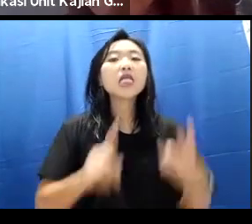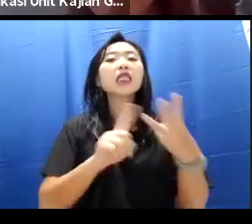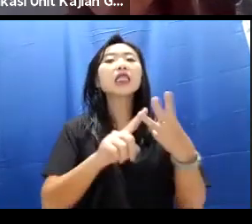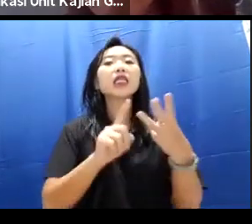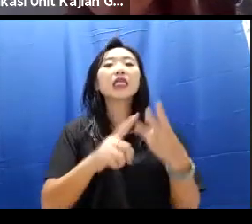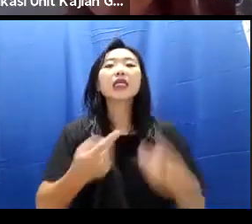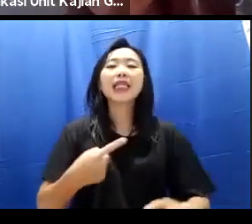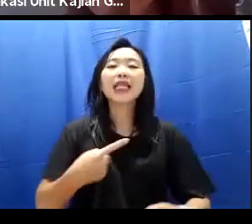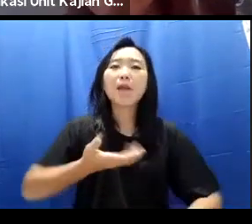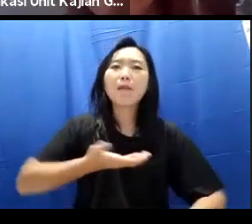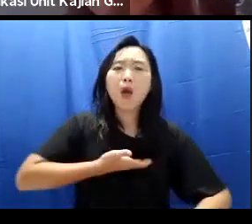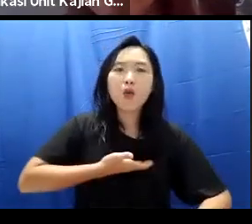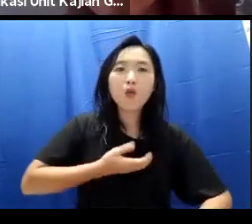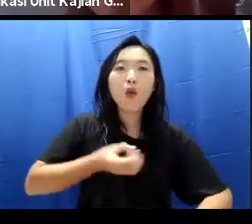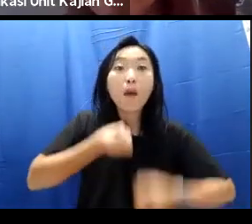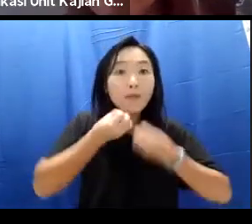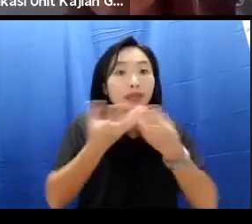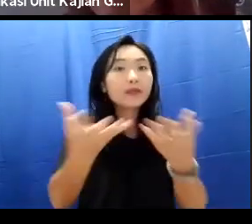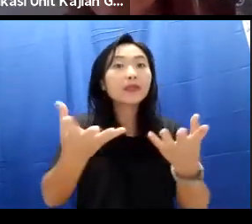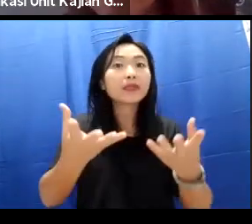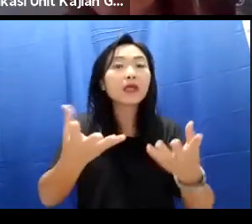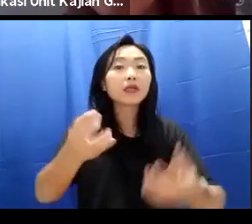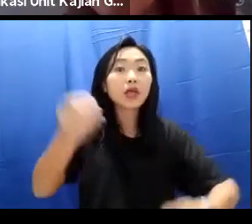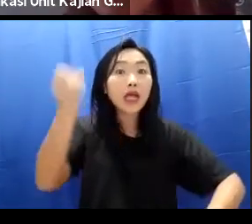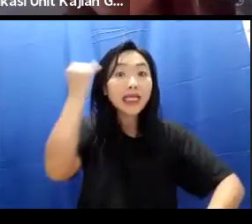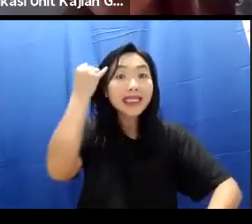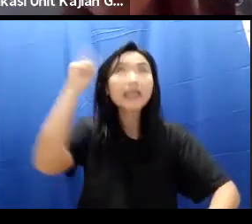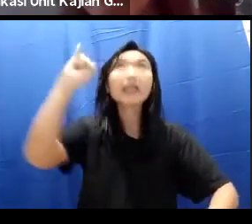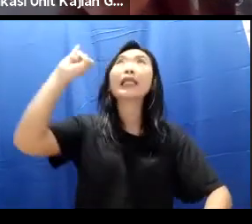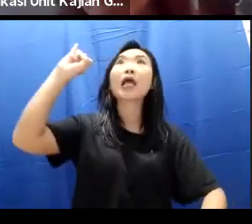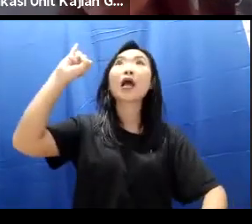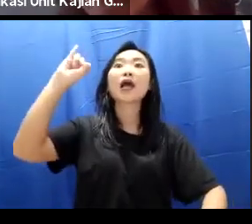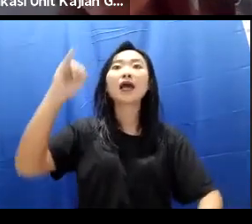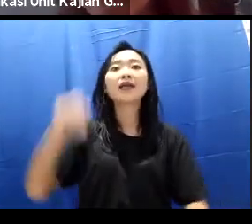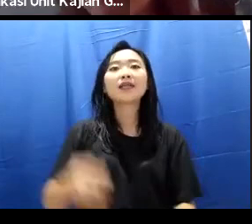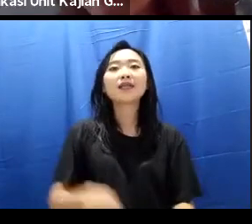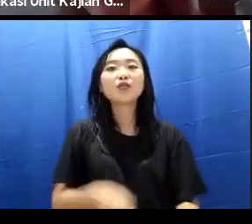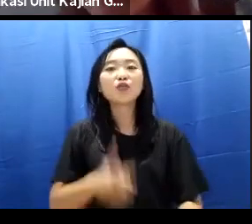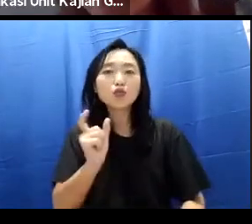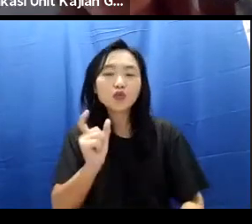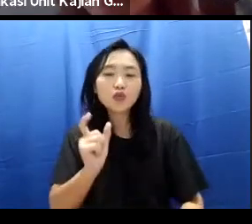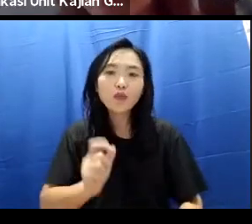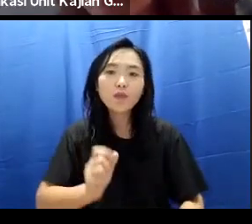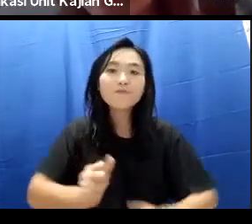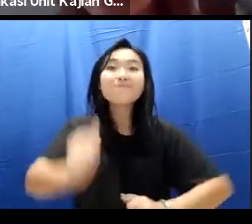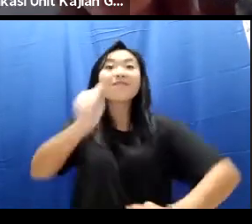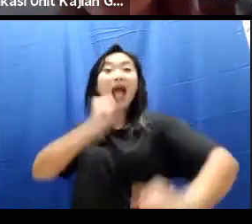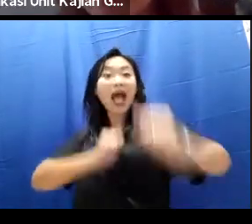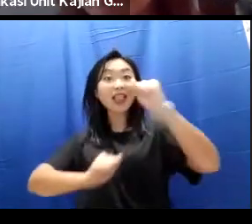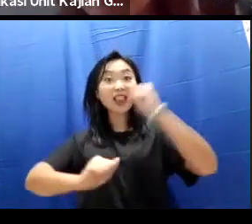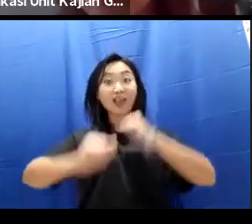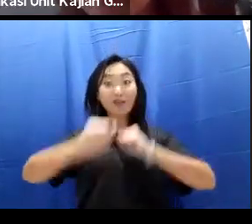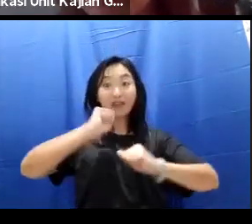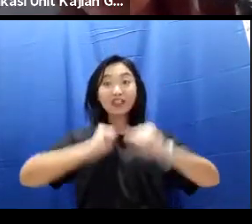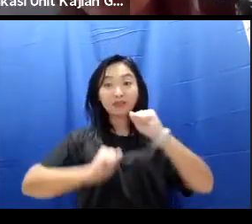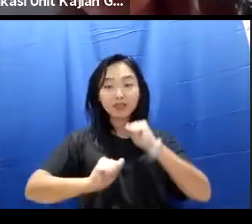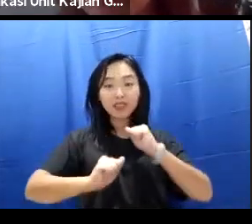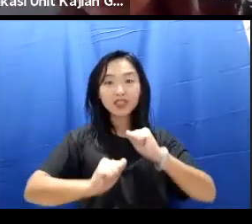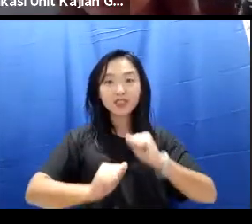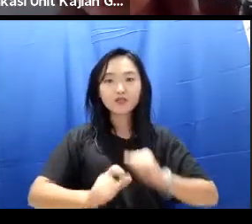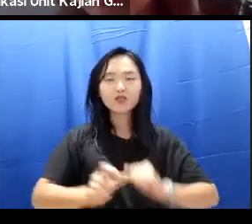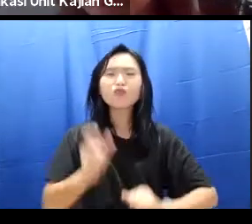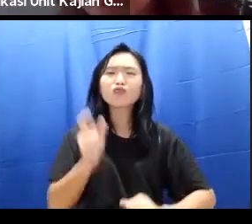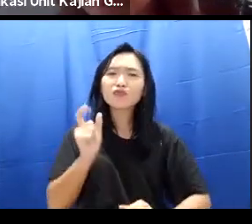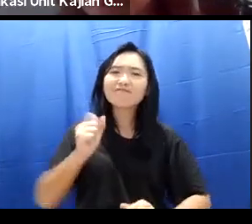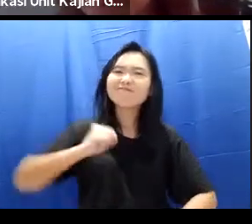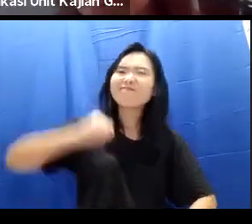gagasan-gagasan, pemikiran, aktivisme begitu ya, aktivisme di kampus, kampanye-kampanye anti kekerasan seksual di